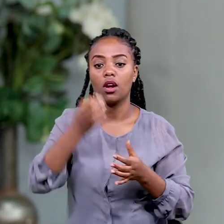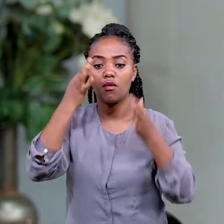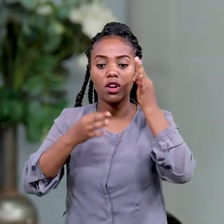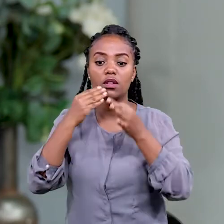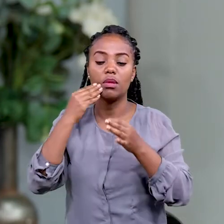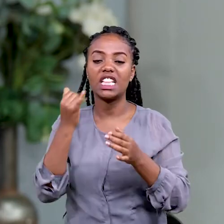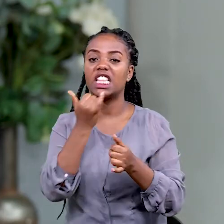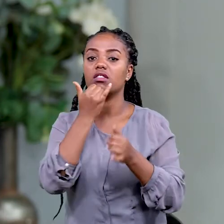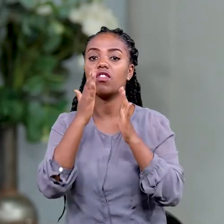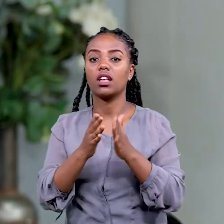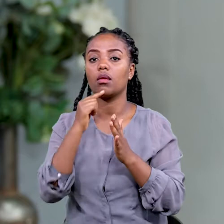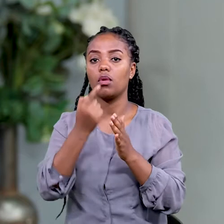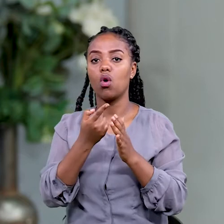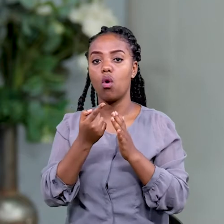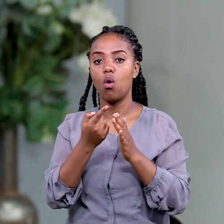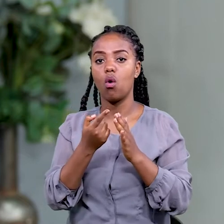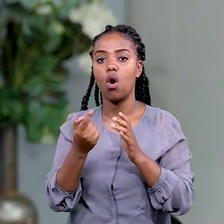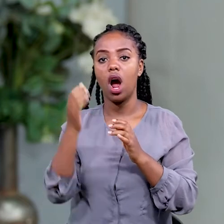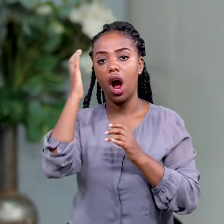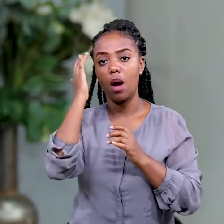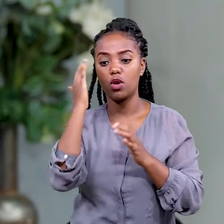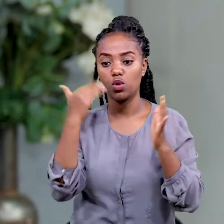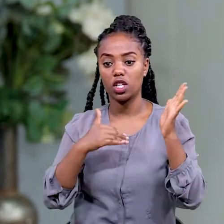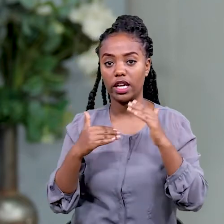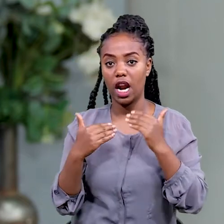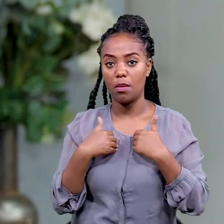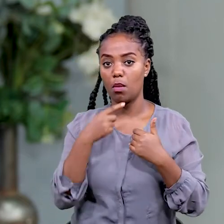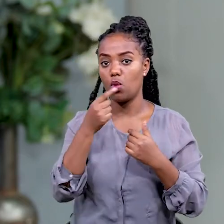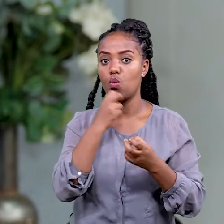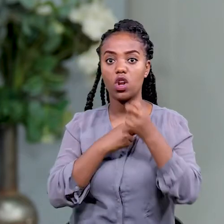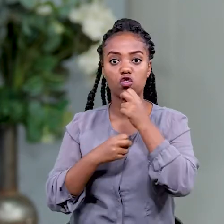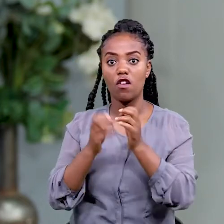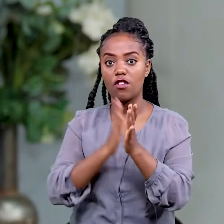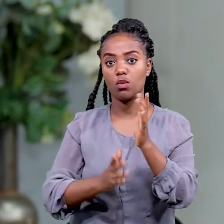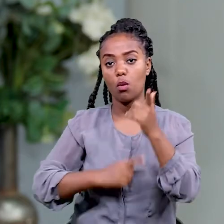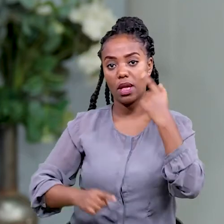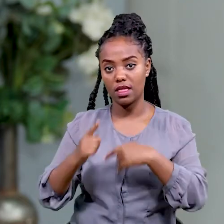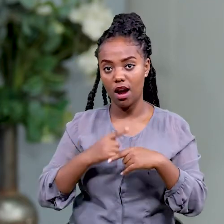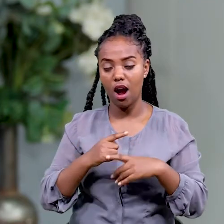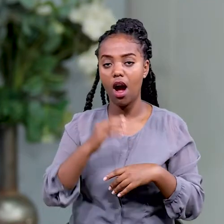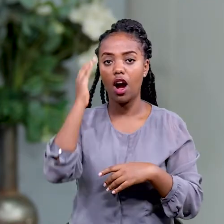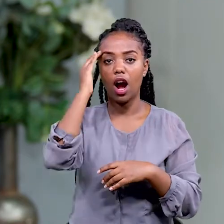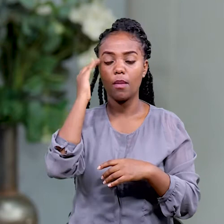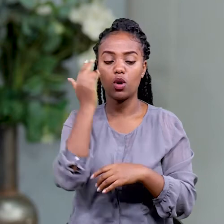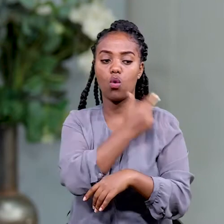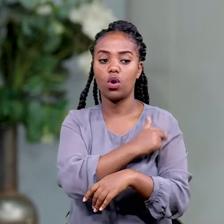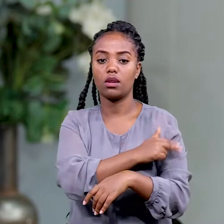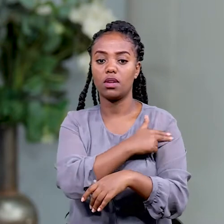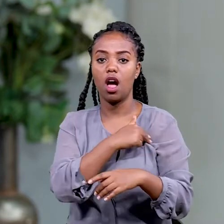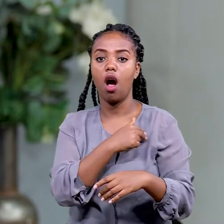ፍርድ ቤት ጥፋተኛ ነው ብሎ አእምሮ ችግር ያለበት ሰው ወንጀል ፈጽሞ ሲመጣ ከአእምሮ